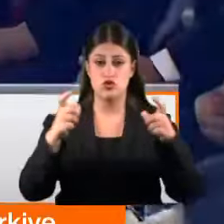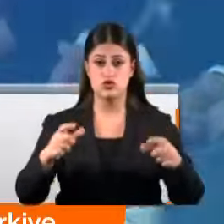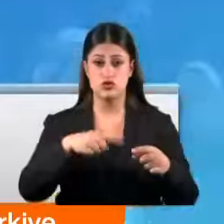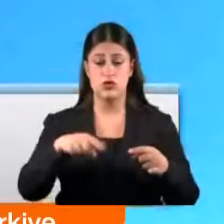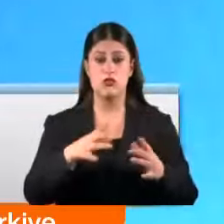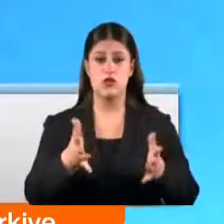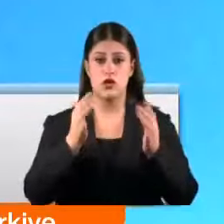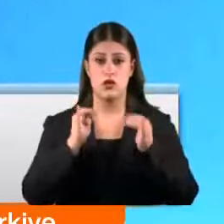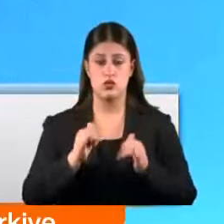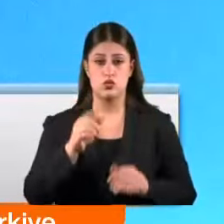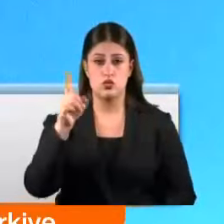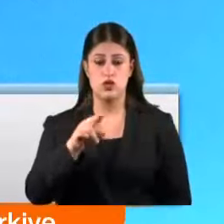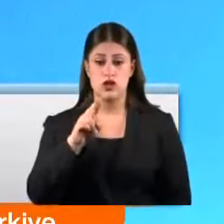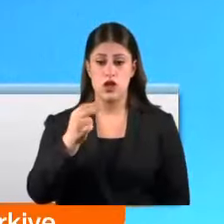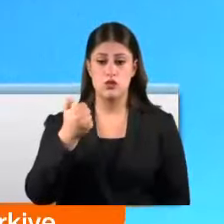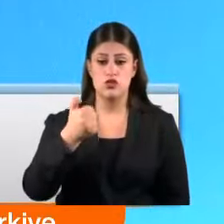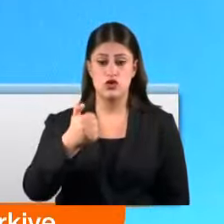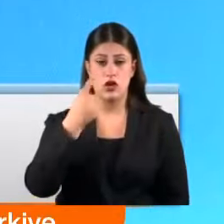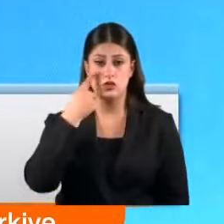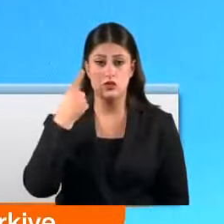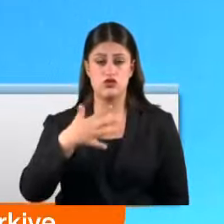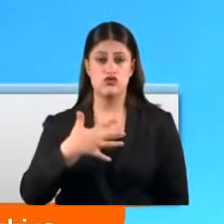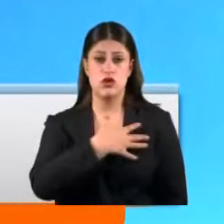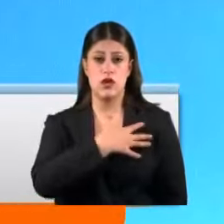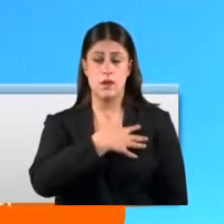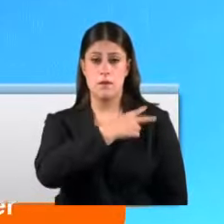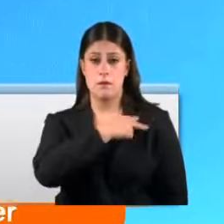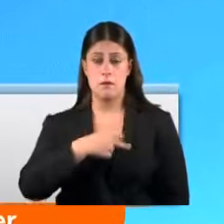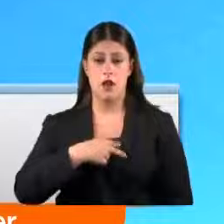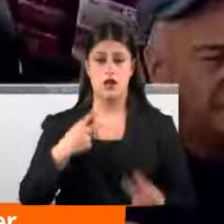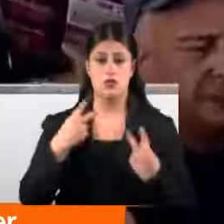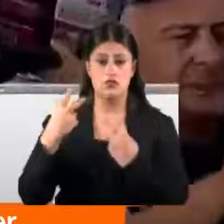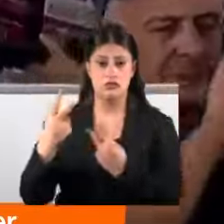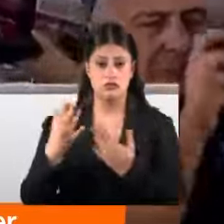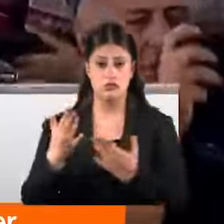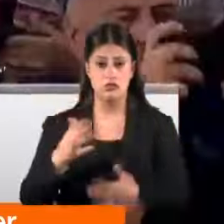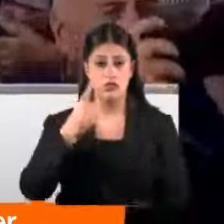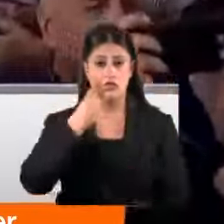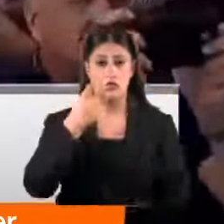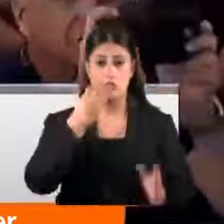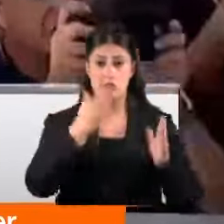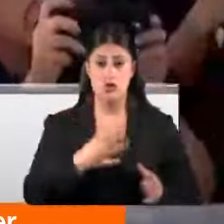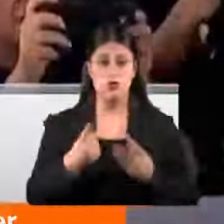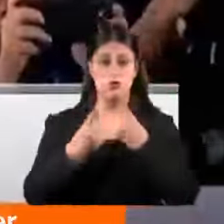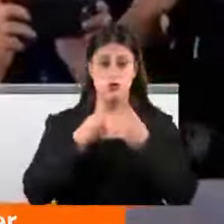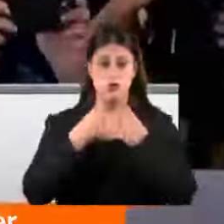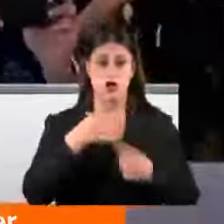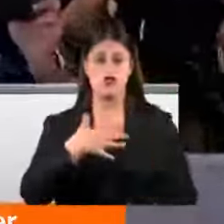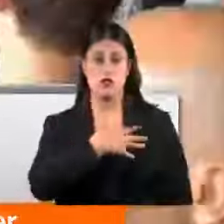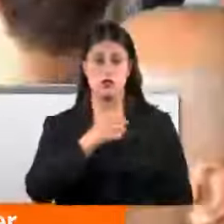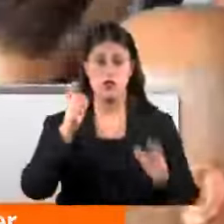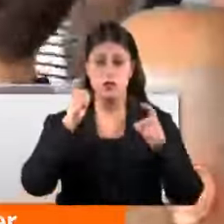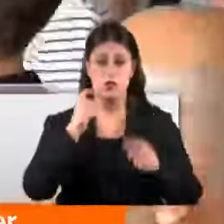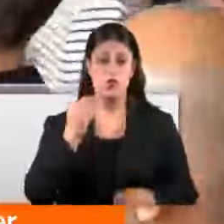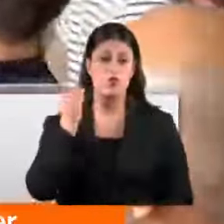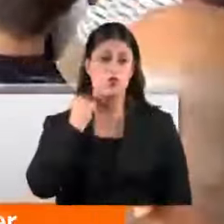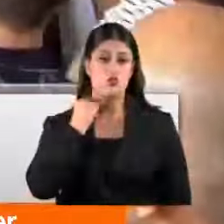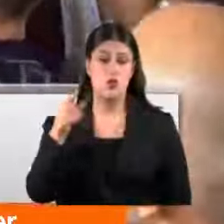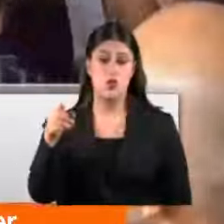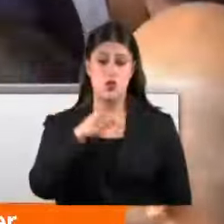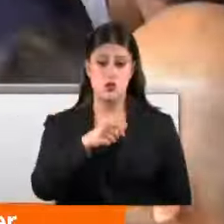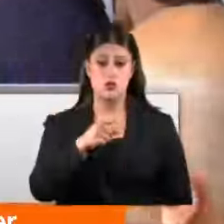kötü. %76'sı CHP'li belediyelere ait. Erdoğan sözlerini CHP SGK'ya